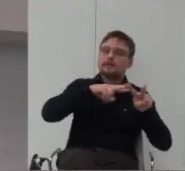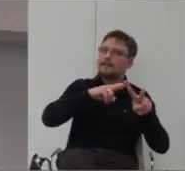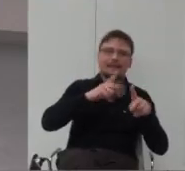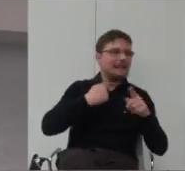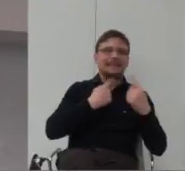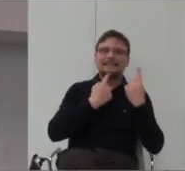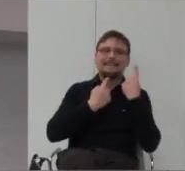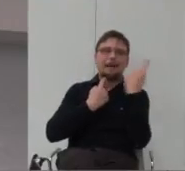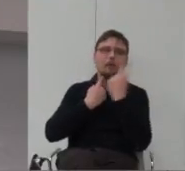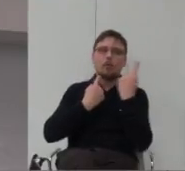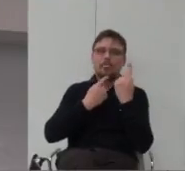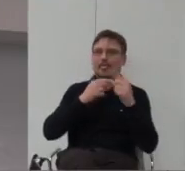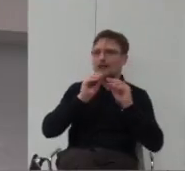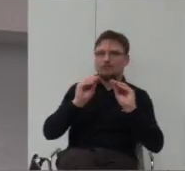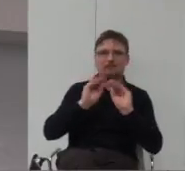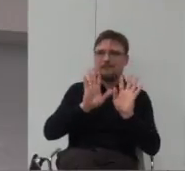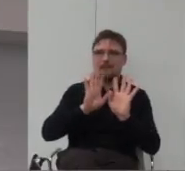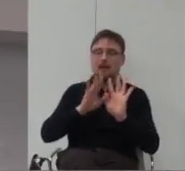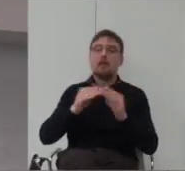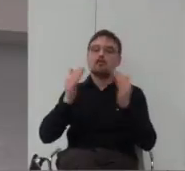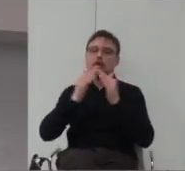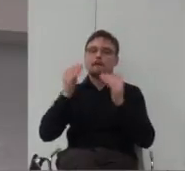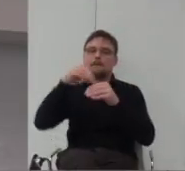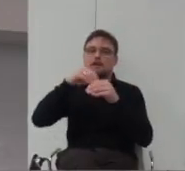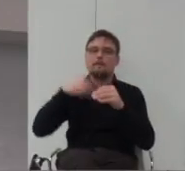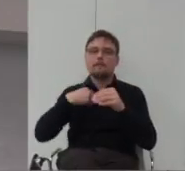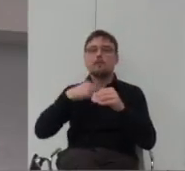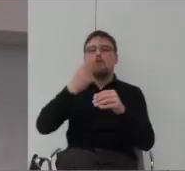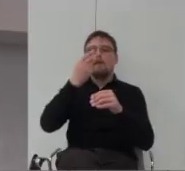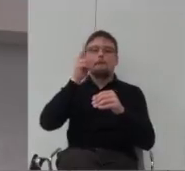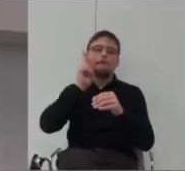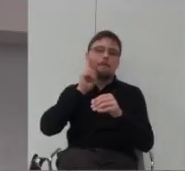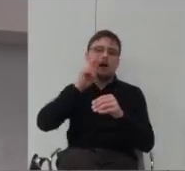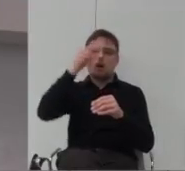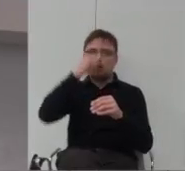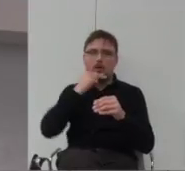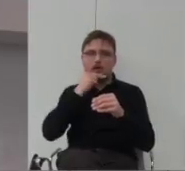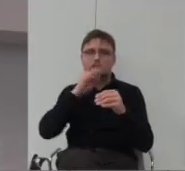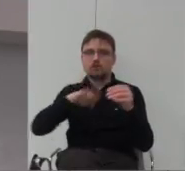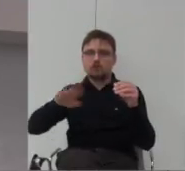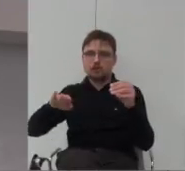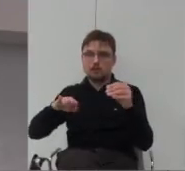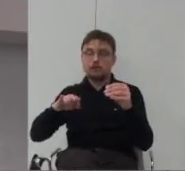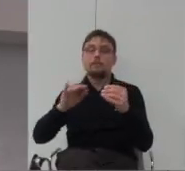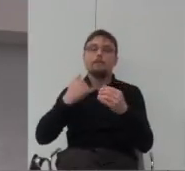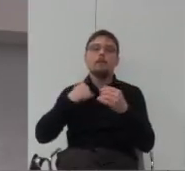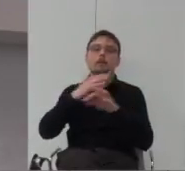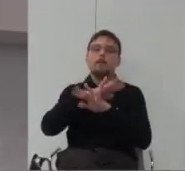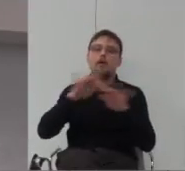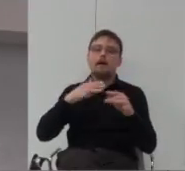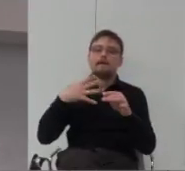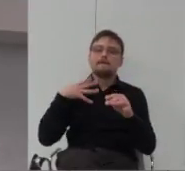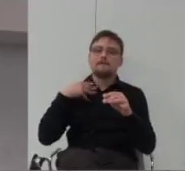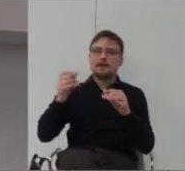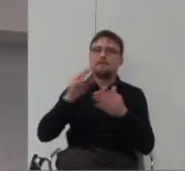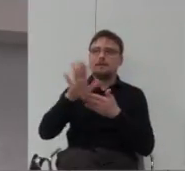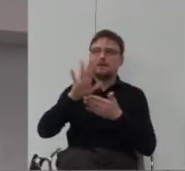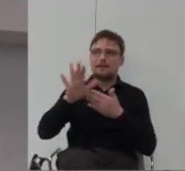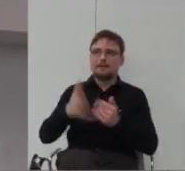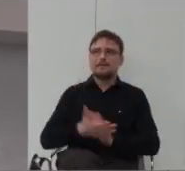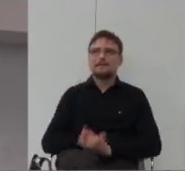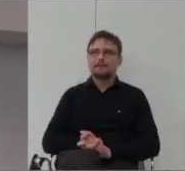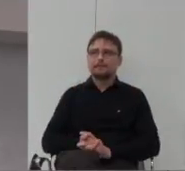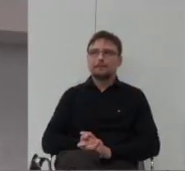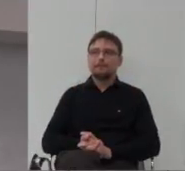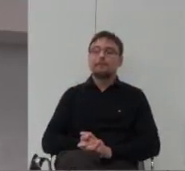jako członka rodziny nuklearnej niż samotnego nauczyciela. Domostwo składające się z matki, ojca i ich biologicznych